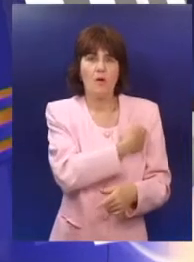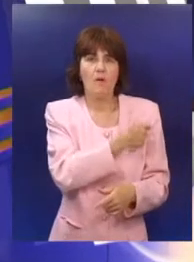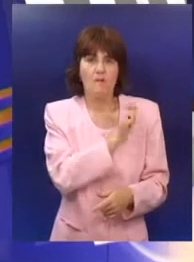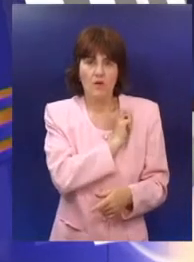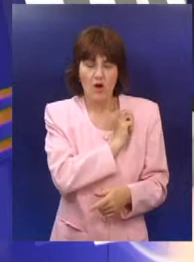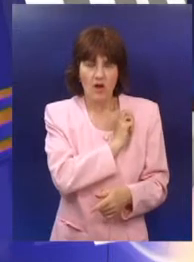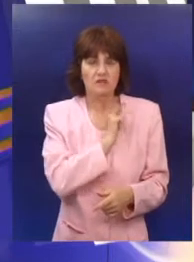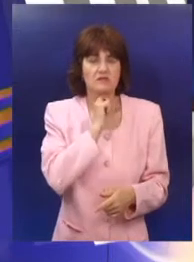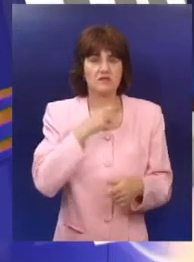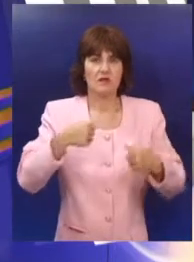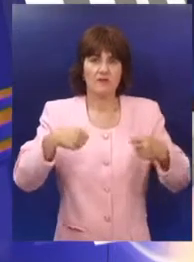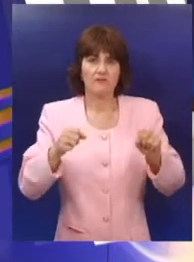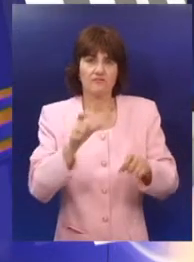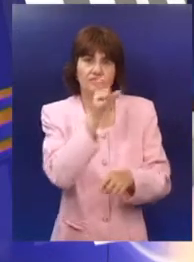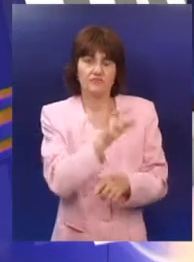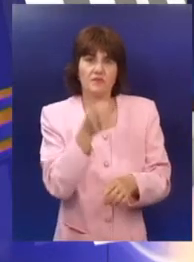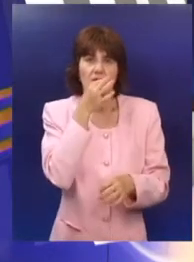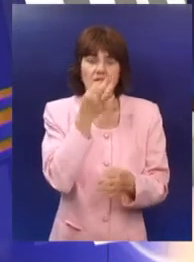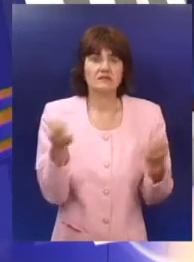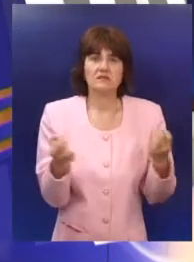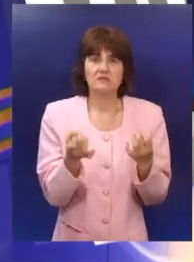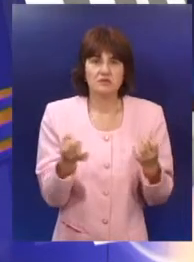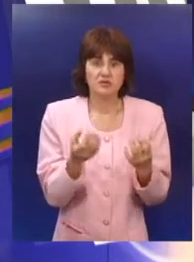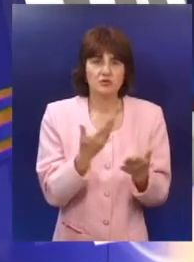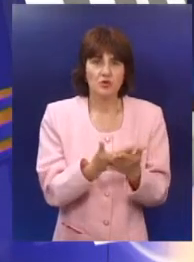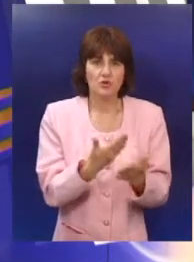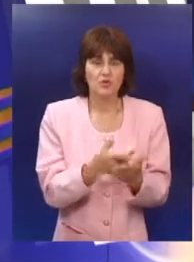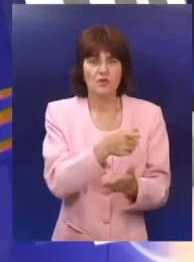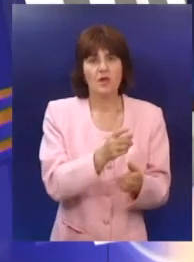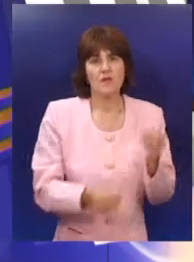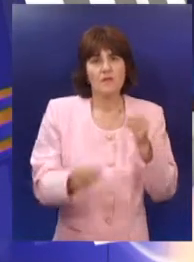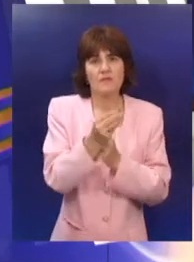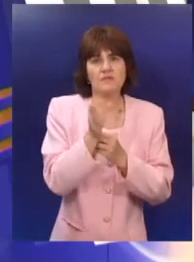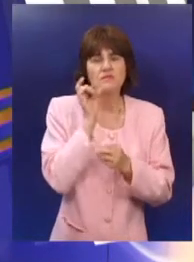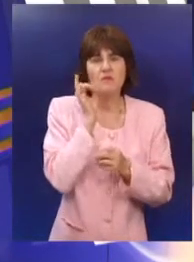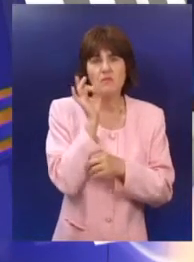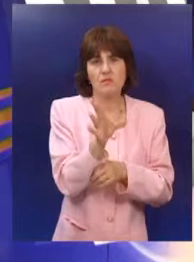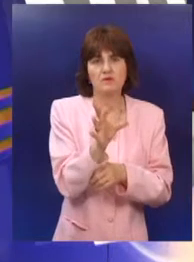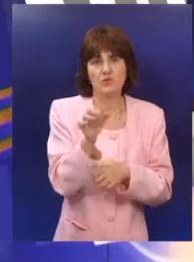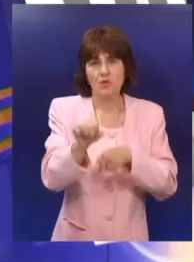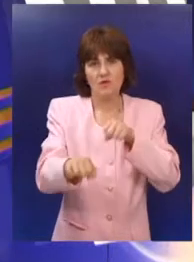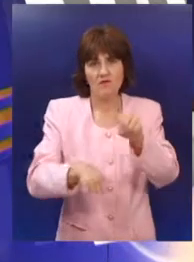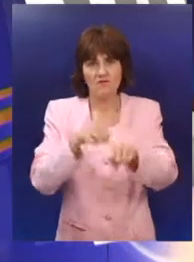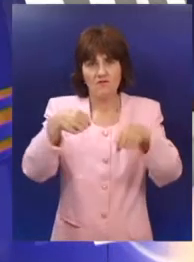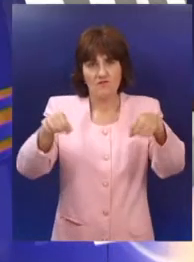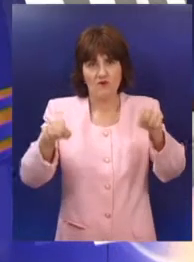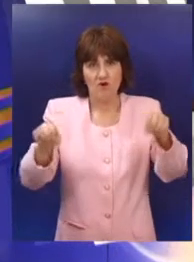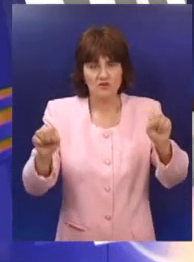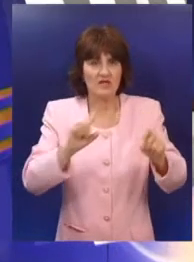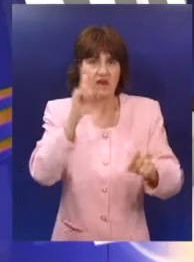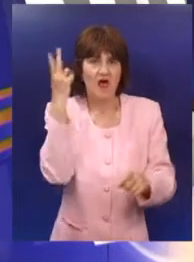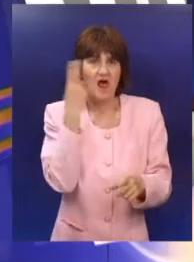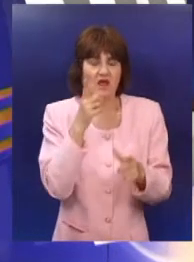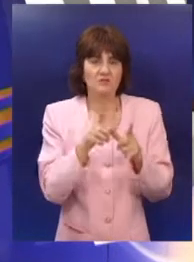saobraćajne policije, ali i samih bajkera, predstavlja prekoračenje brzine motociklista, kao i nedovoljno razumevanje ostalih učesnika